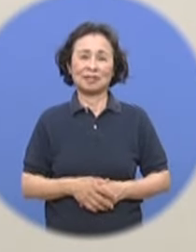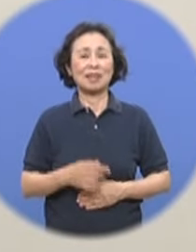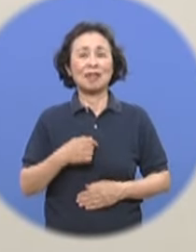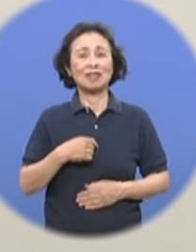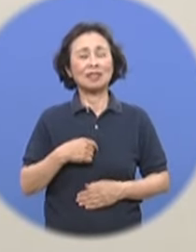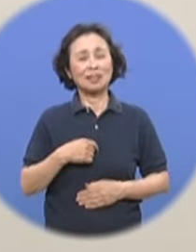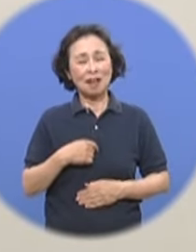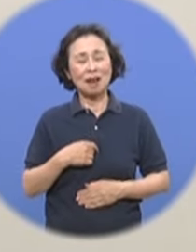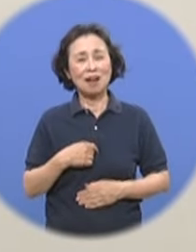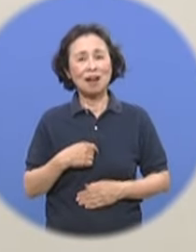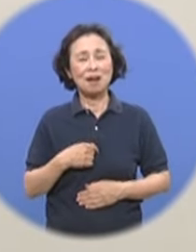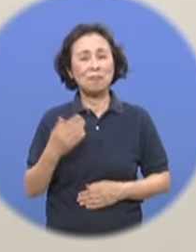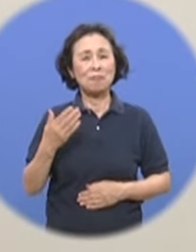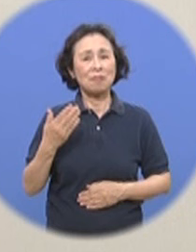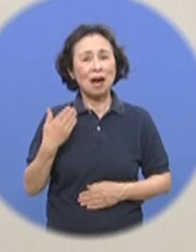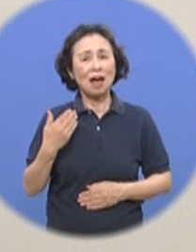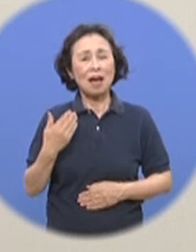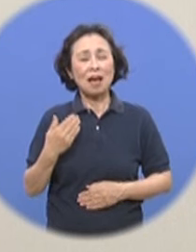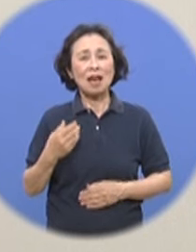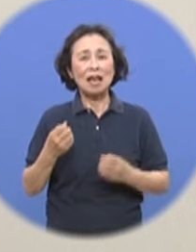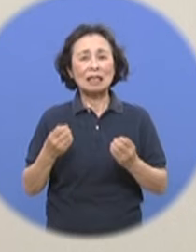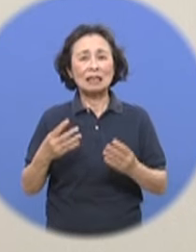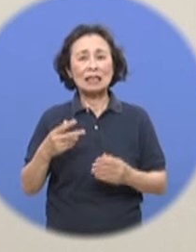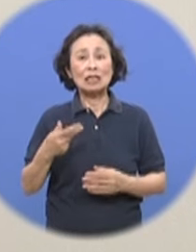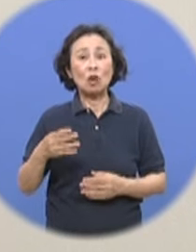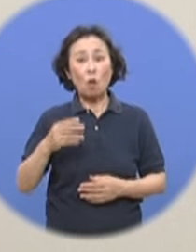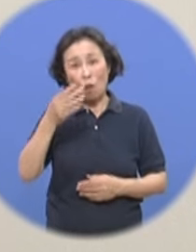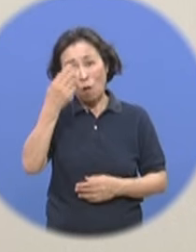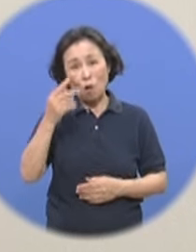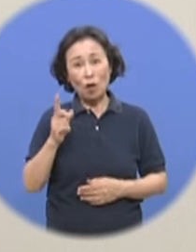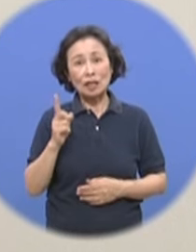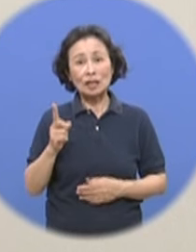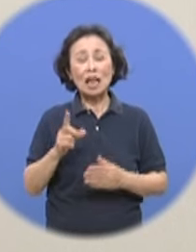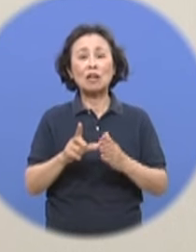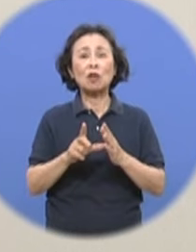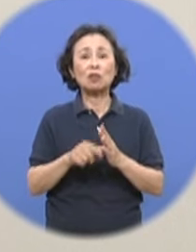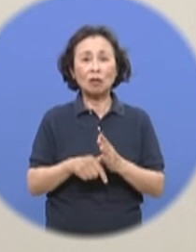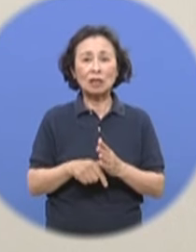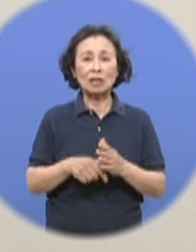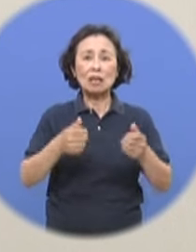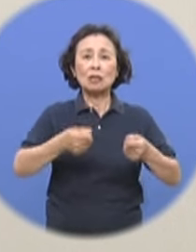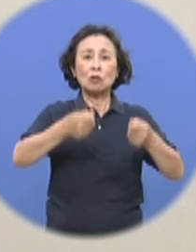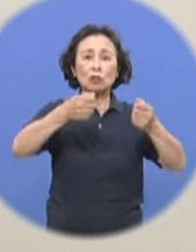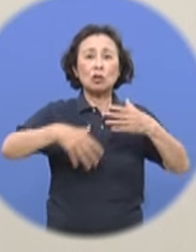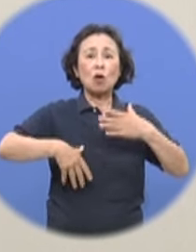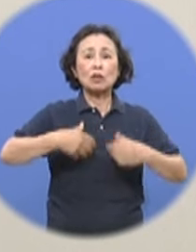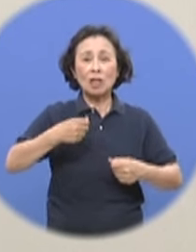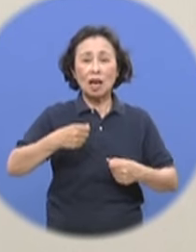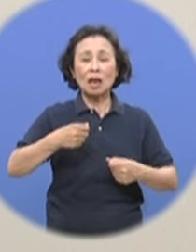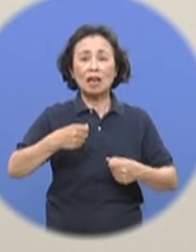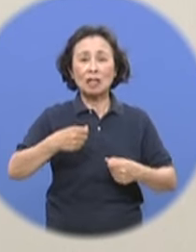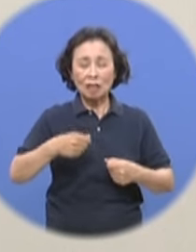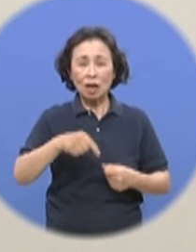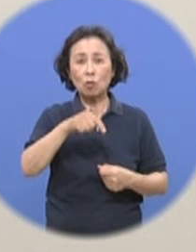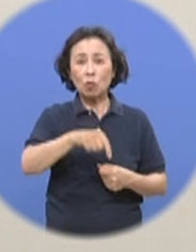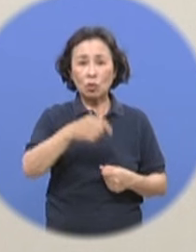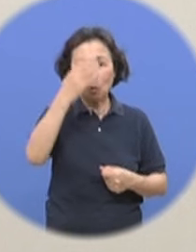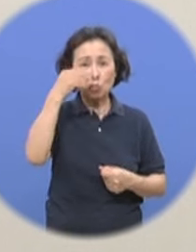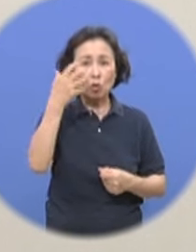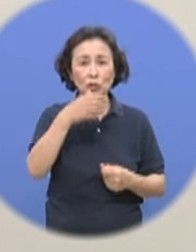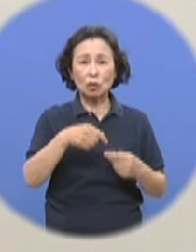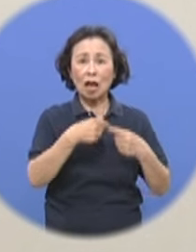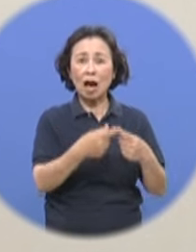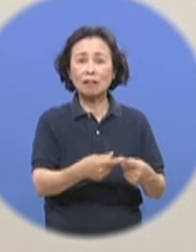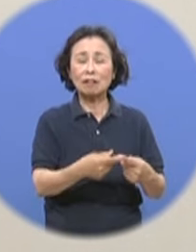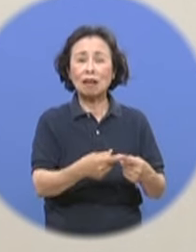私が新庄高校1年生の頃に新庄の卒業生のここの黒潮園の先輩